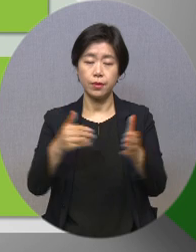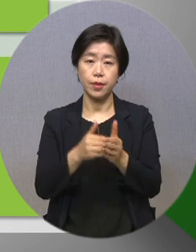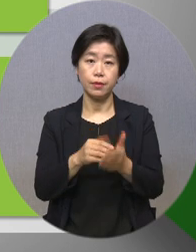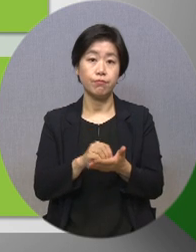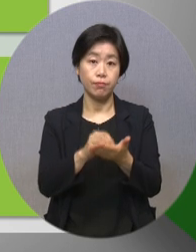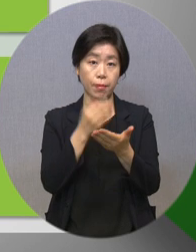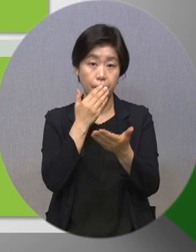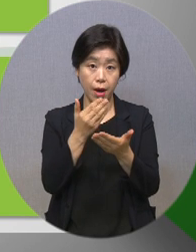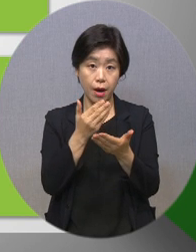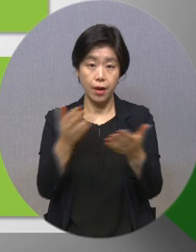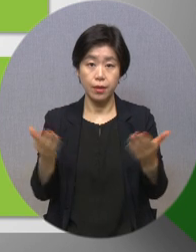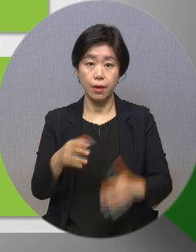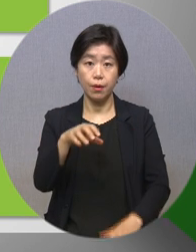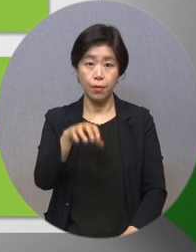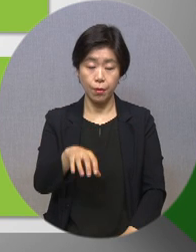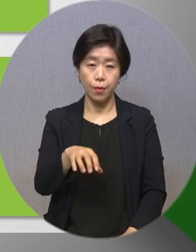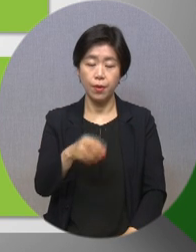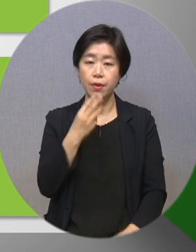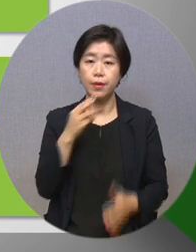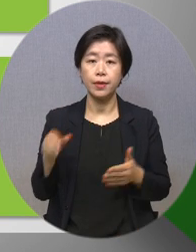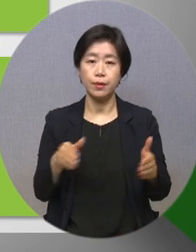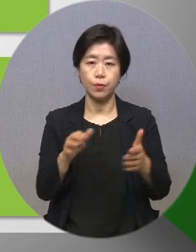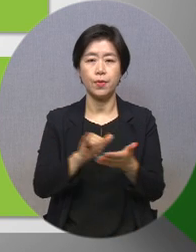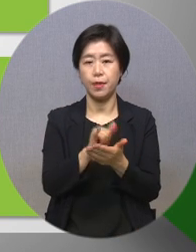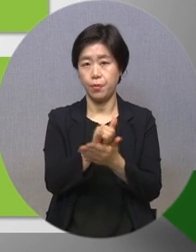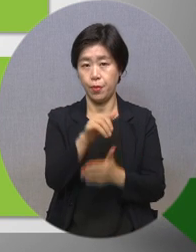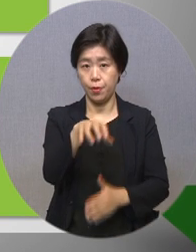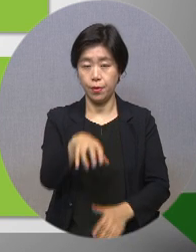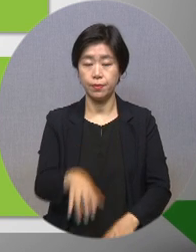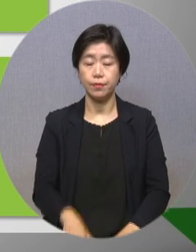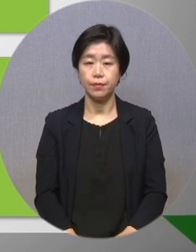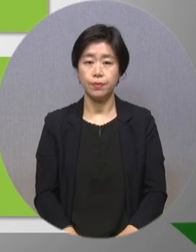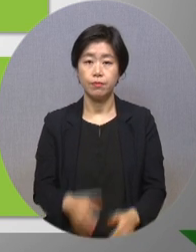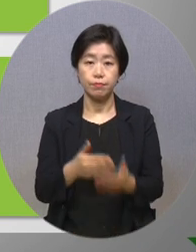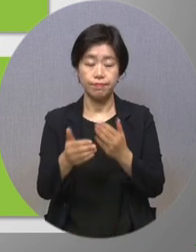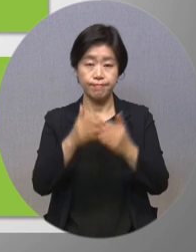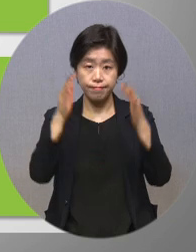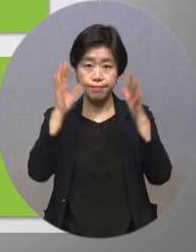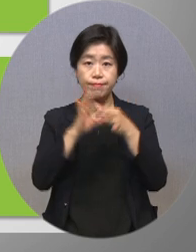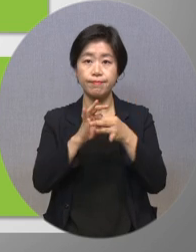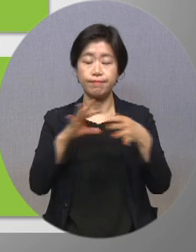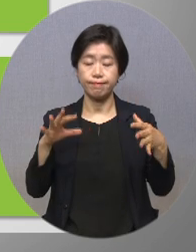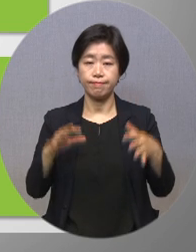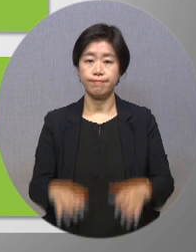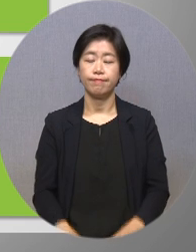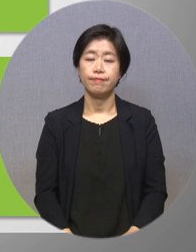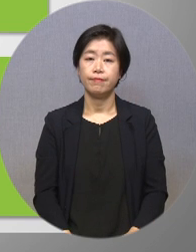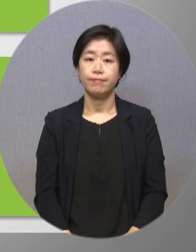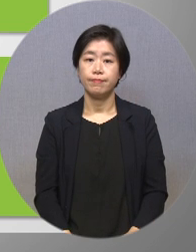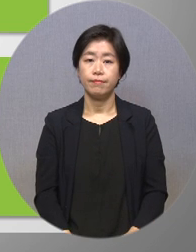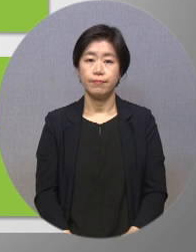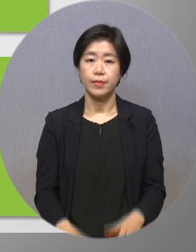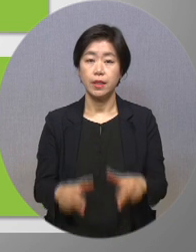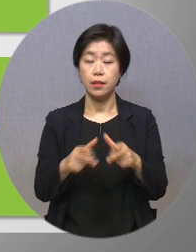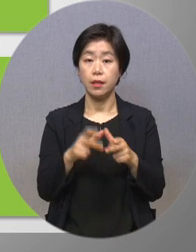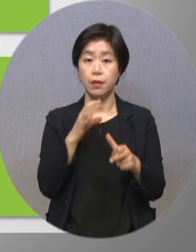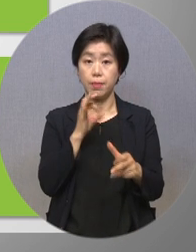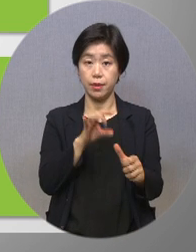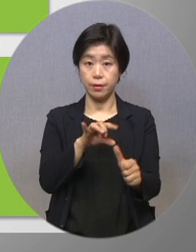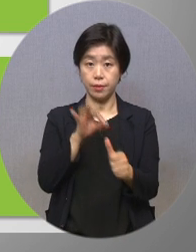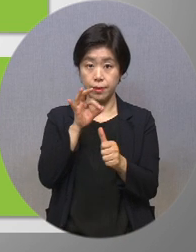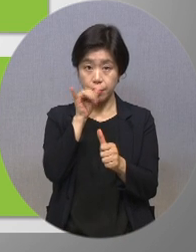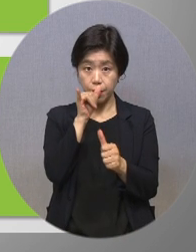근무지는 경기도 김포시입니다. 경력과 학력은 무관하며 상용직을 채용합니다. 장애인만